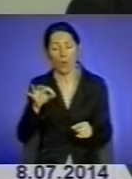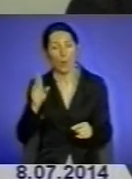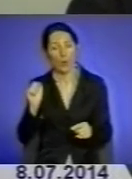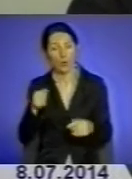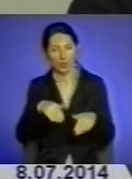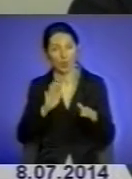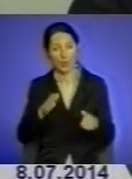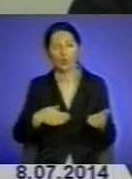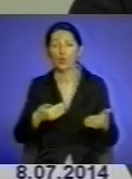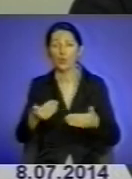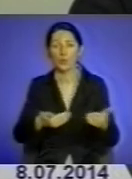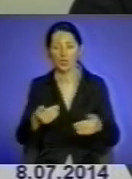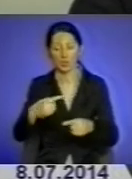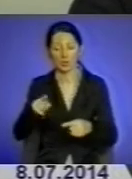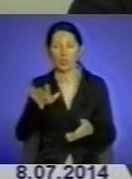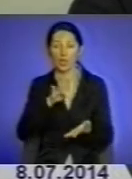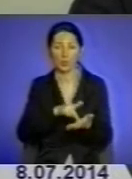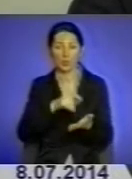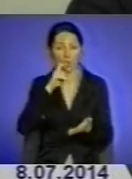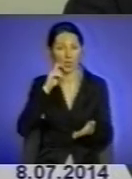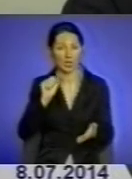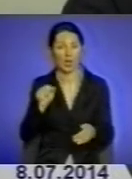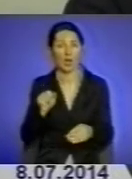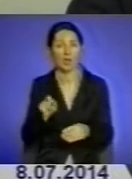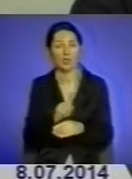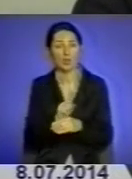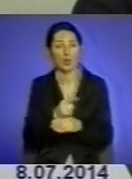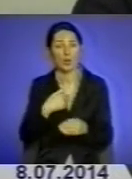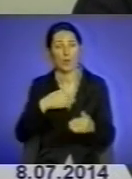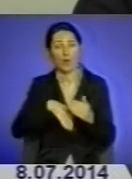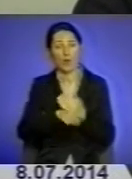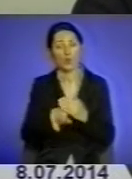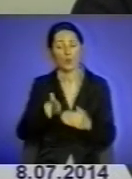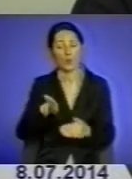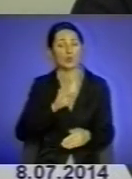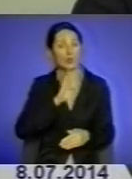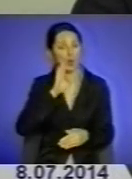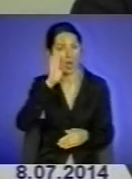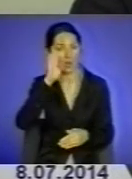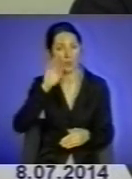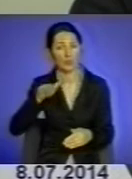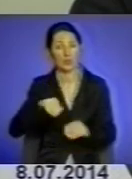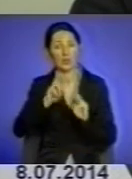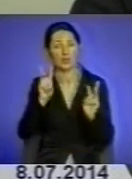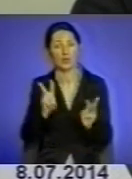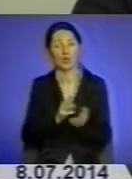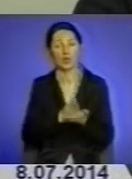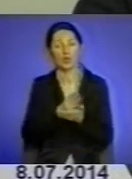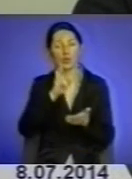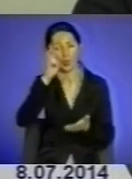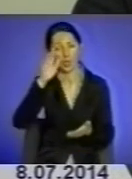піші з інших міст України, але з Тернополя ми виходимо в п'ятницю рано. Після святої літургії будуть формуватися